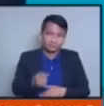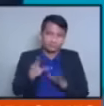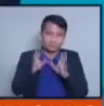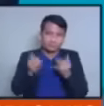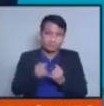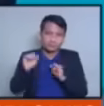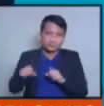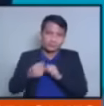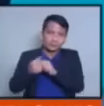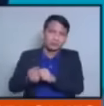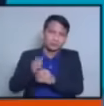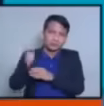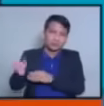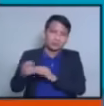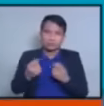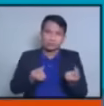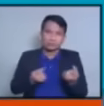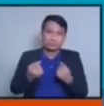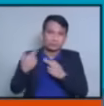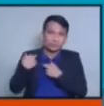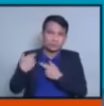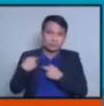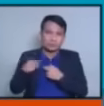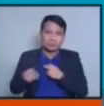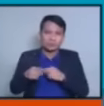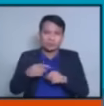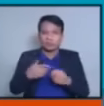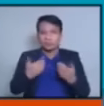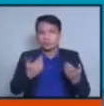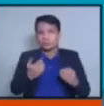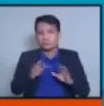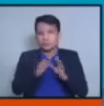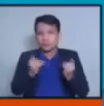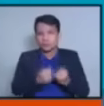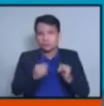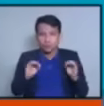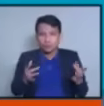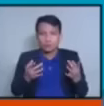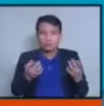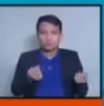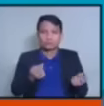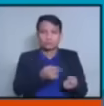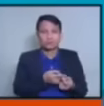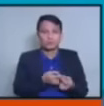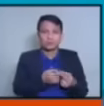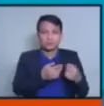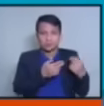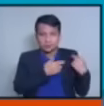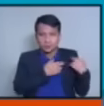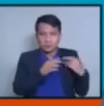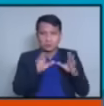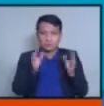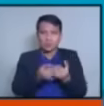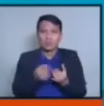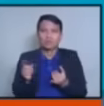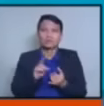barangay damay dito, dereliction of duty. Naging pabaya ang barangay sa kanilang tungkulin at yung tungkulin na yon ay